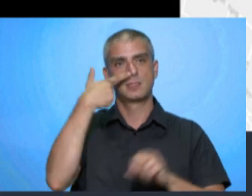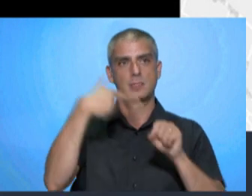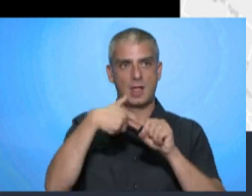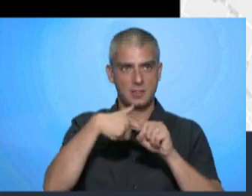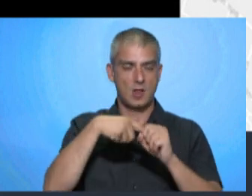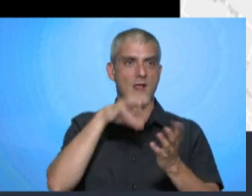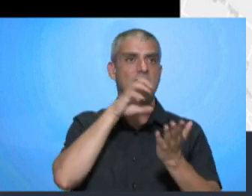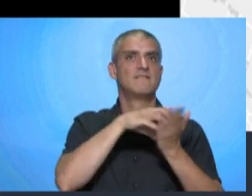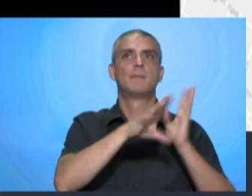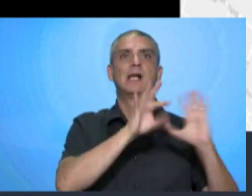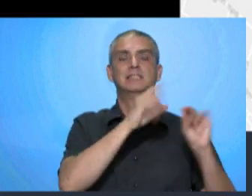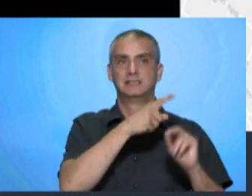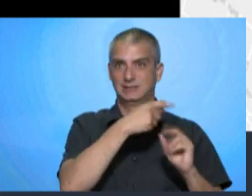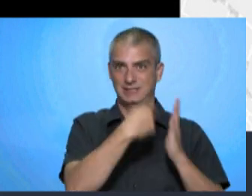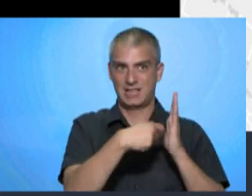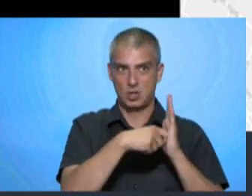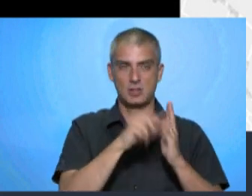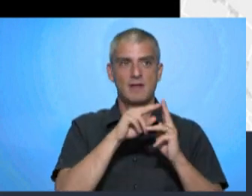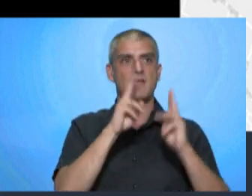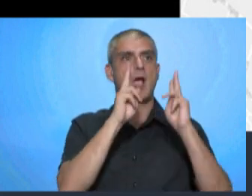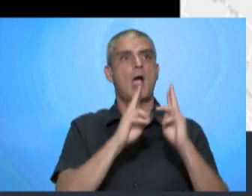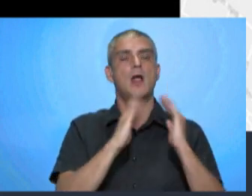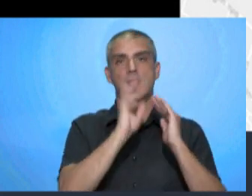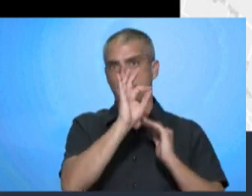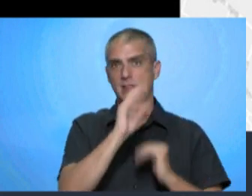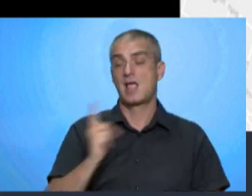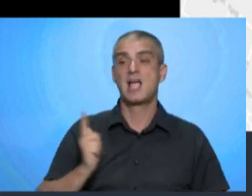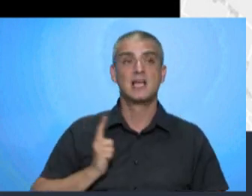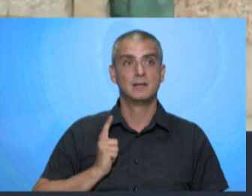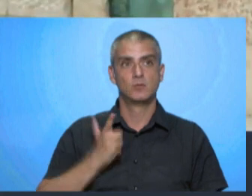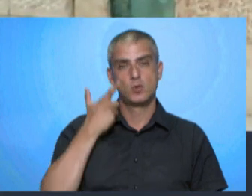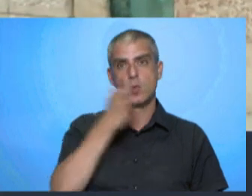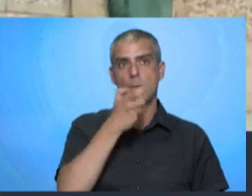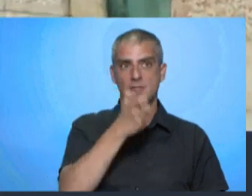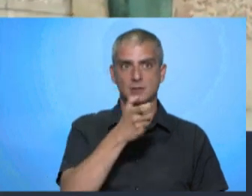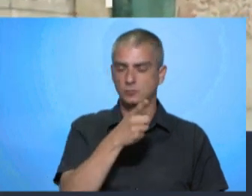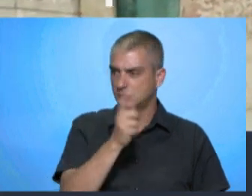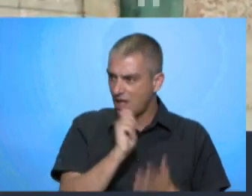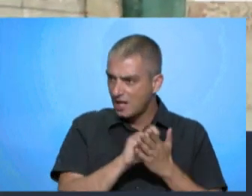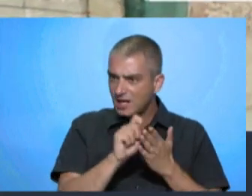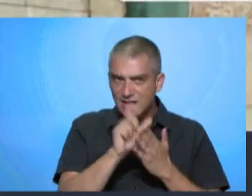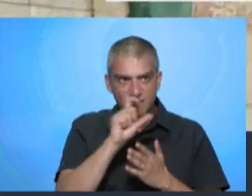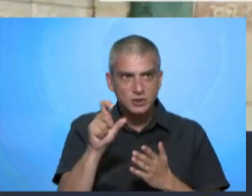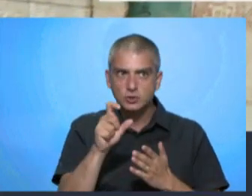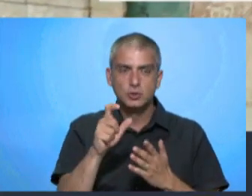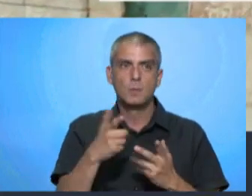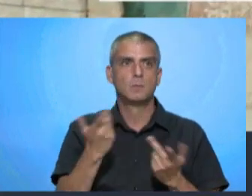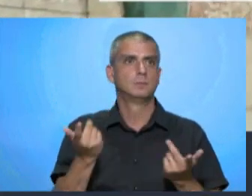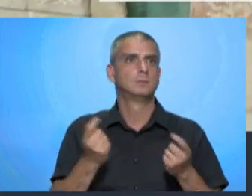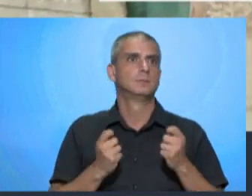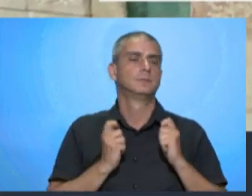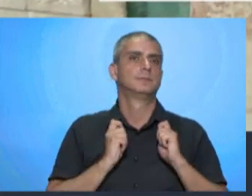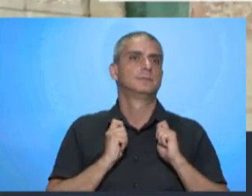למרכז הקניות, ואז לחניית ביתה, שם המתינו לה מתנקשים. זה כתב אישום שמוגש בכוח